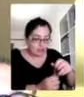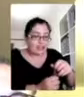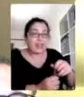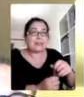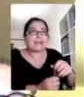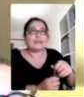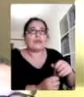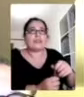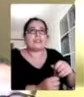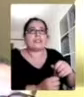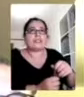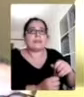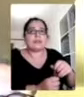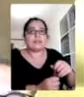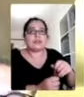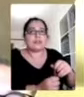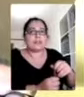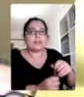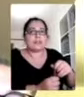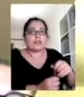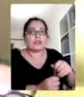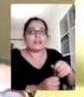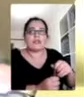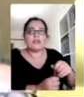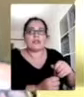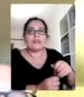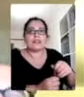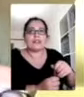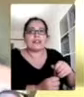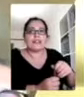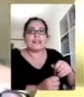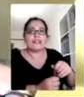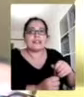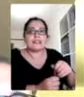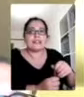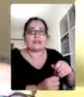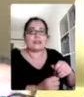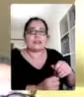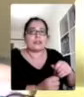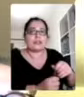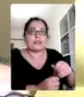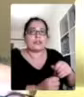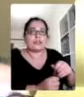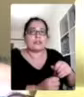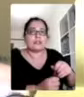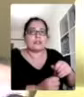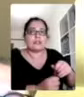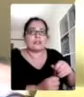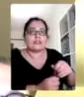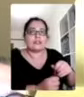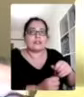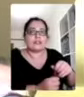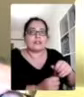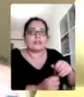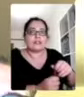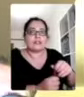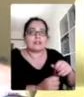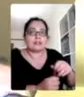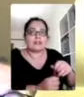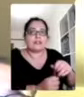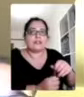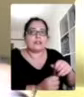geçiyor. Ali Bey'in onu içmediği bir gün hatırlamıyorum. İçmiyorsa da mutlaka elinde tutuyor. Çok